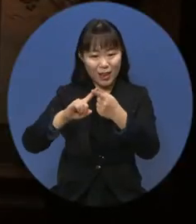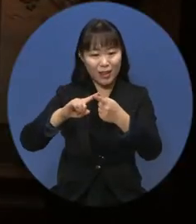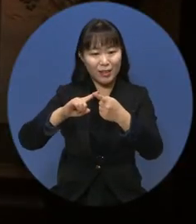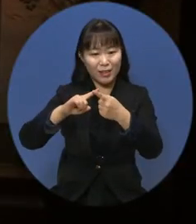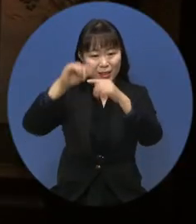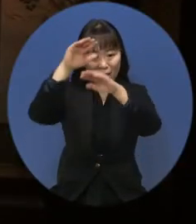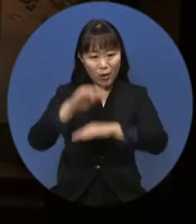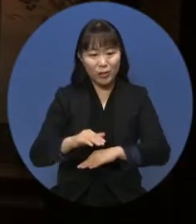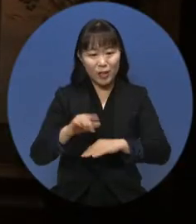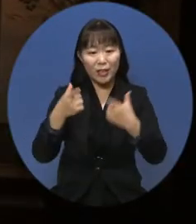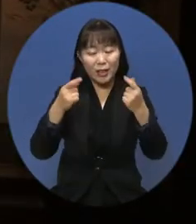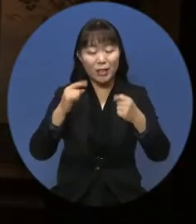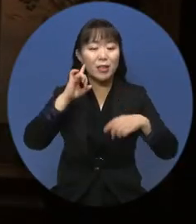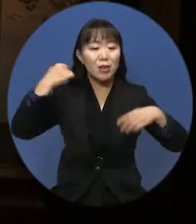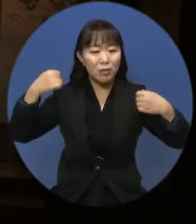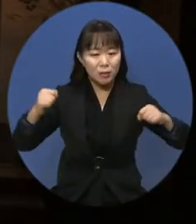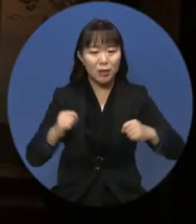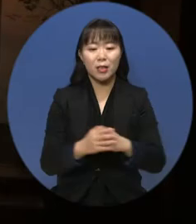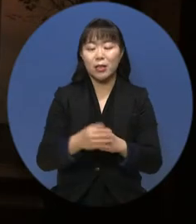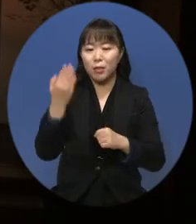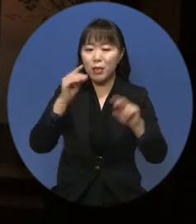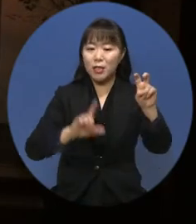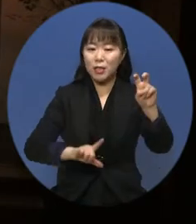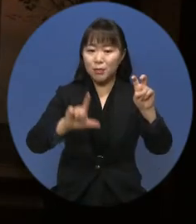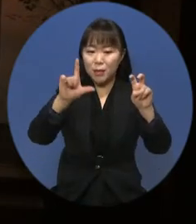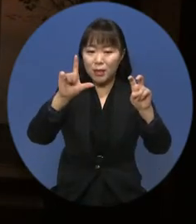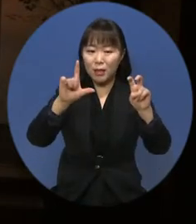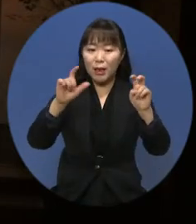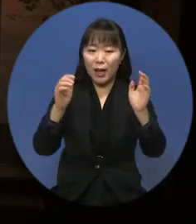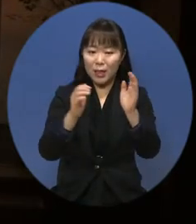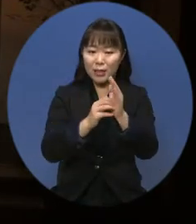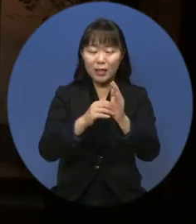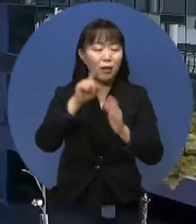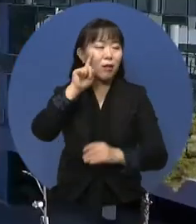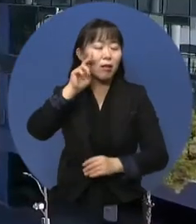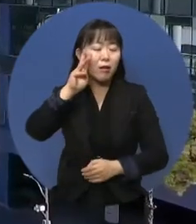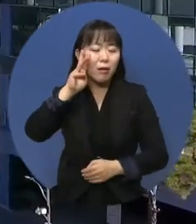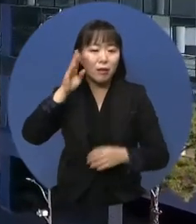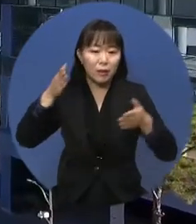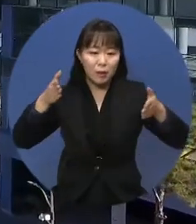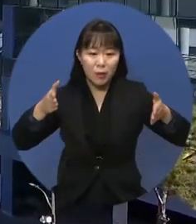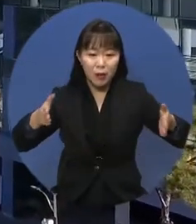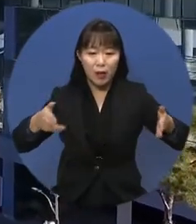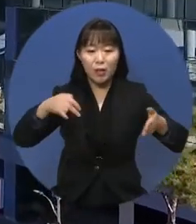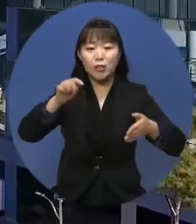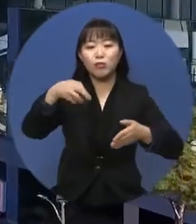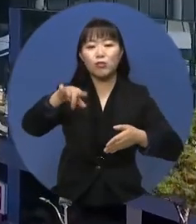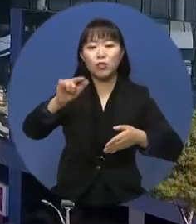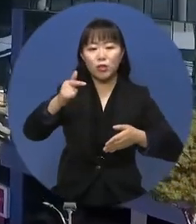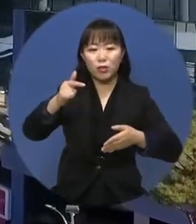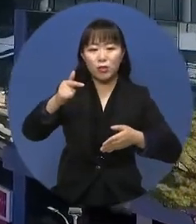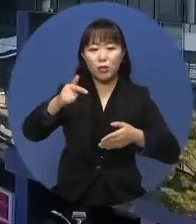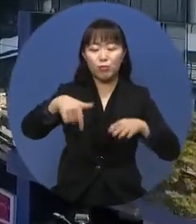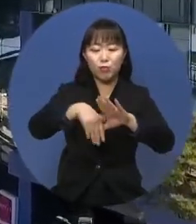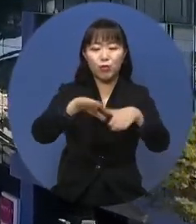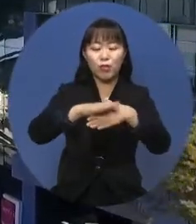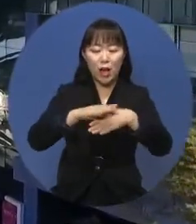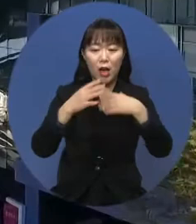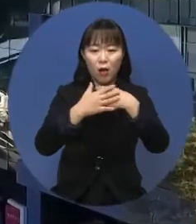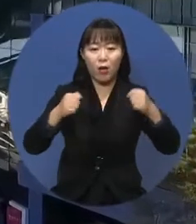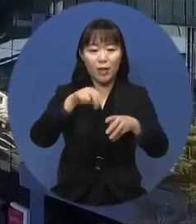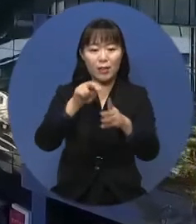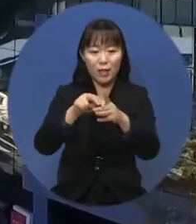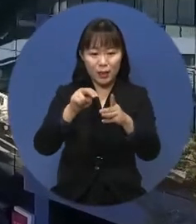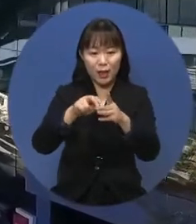춘천 소녀시대는 지난 20일까지 나흘 동안 순천시 문화 건강 센터 다목적